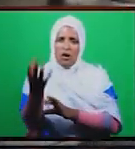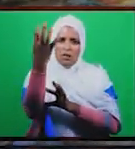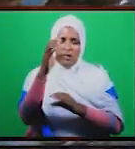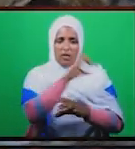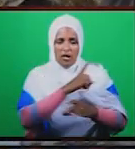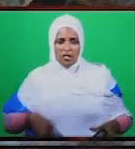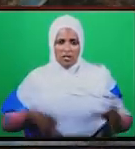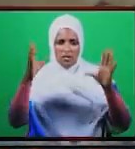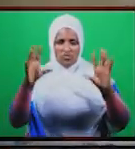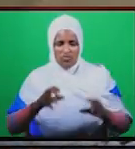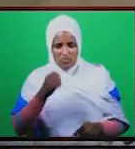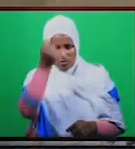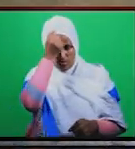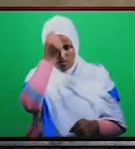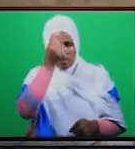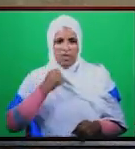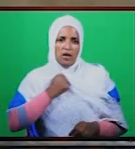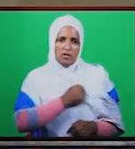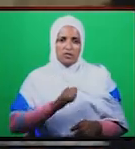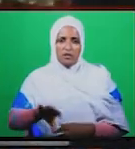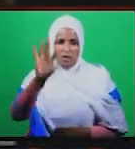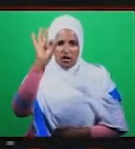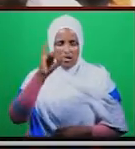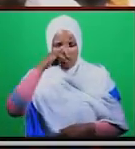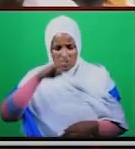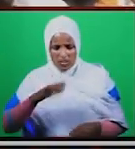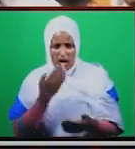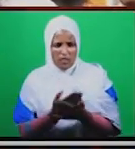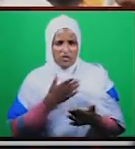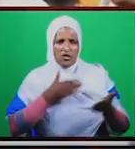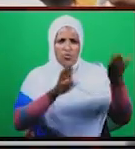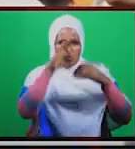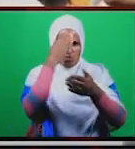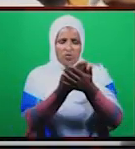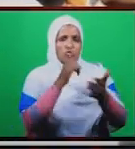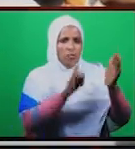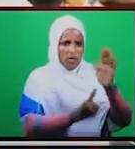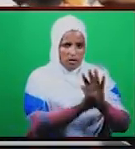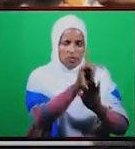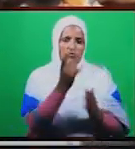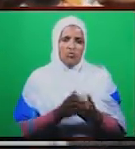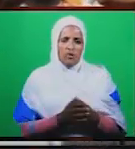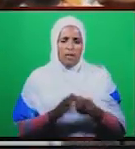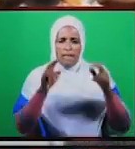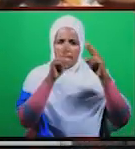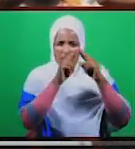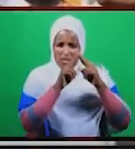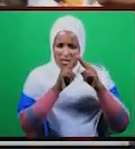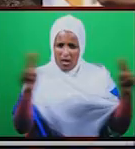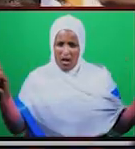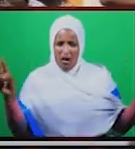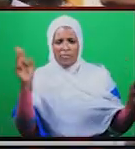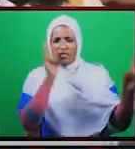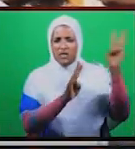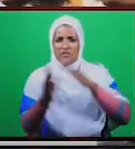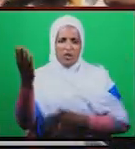እያቃጠለ ምዕመኗን እያስቆጨና እያሳዘነ ይገኛል። ሕፃን ልጄ የሙት ልጅ ነው የማሳድገው፣